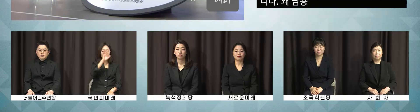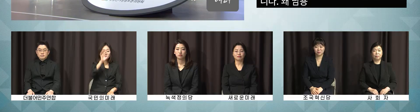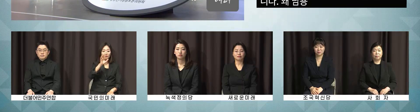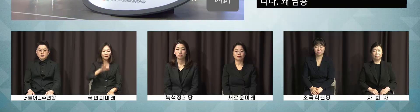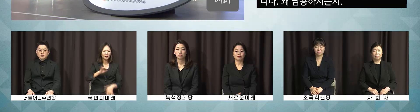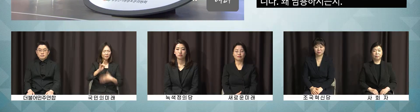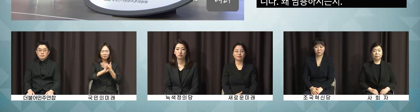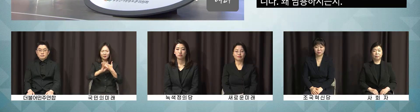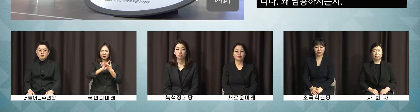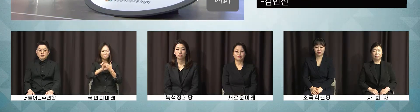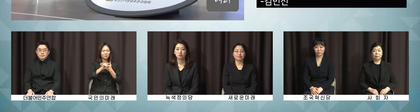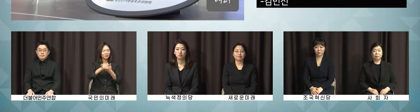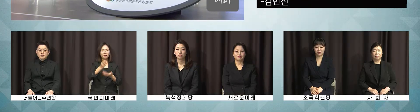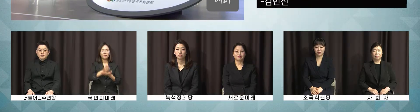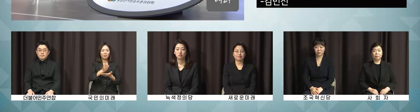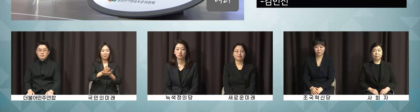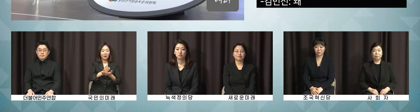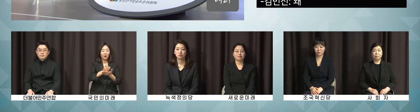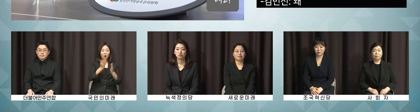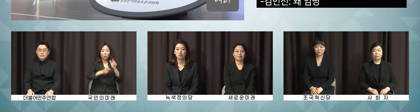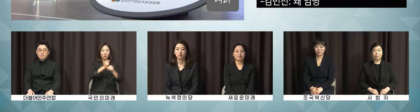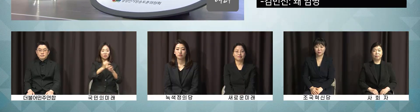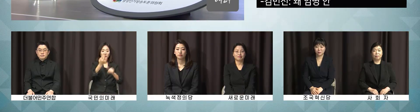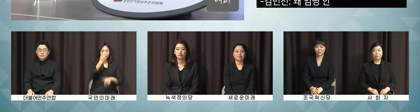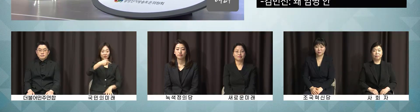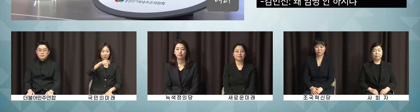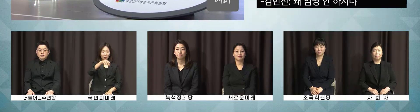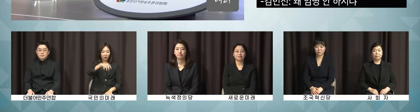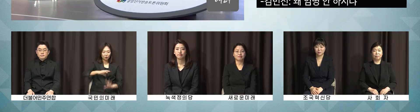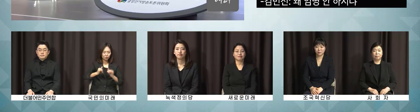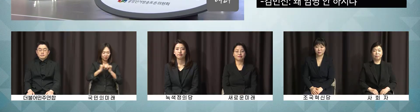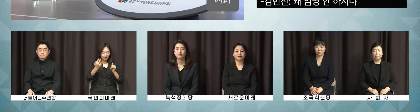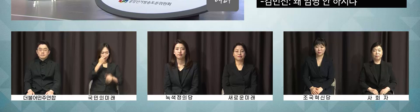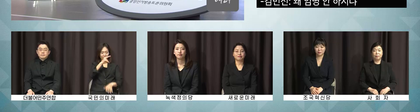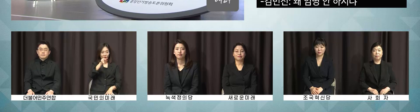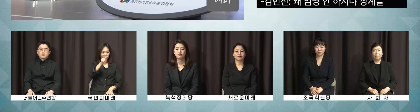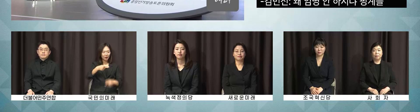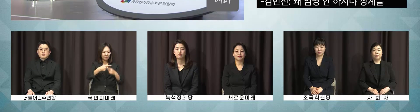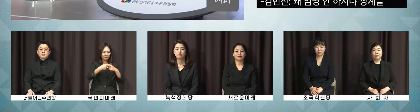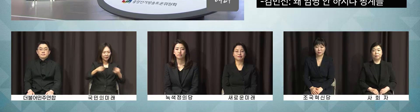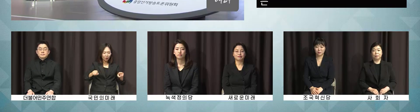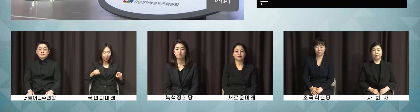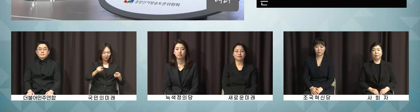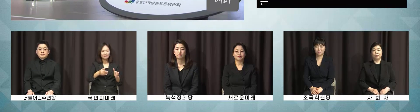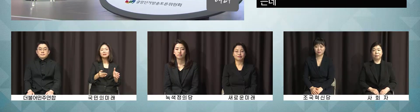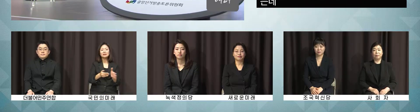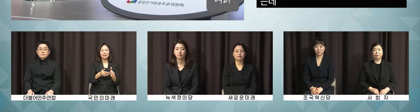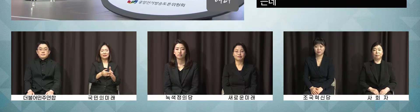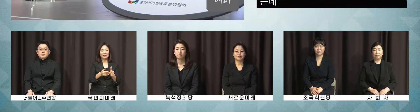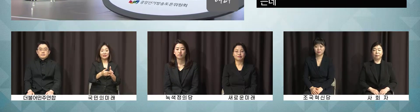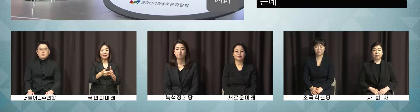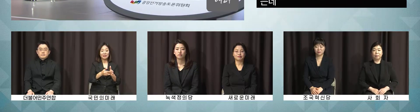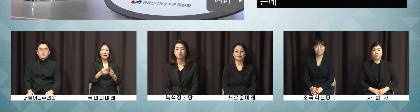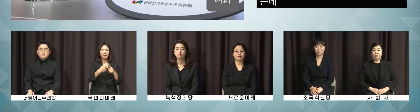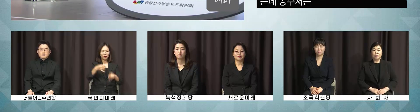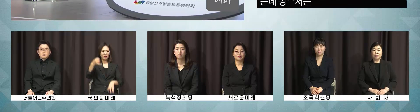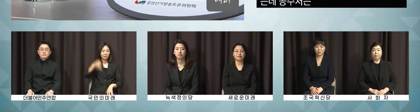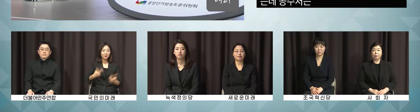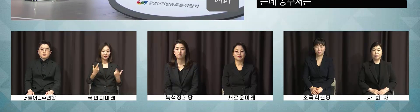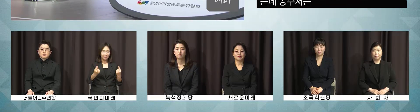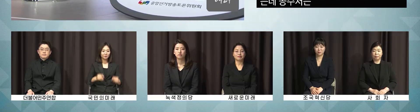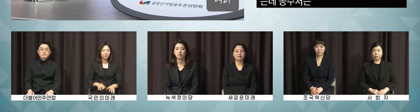이 핑계를 대는데요. 사실 공수처에 대해서는 일반 국민들의 평가가 이미 내려진 것이 아닌가 하는 생각을